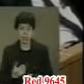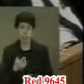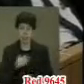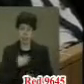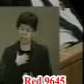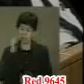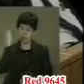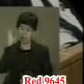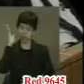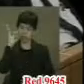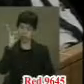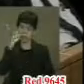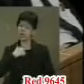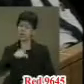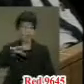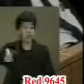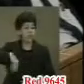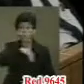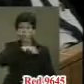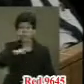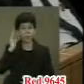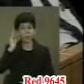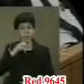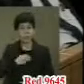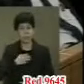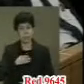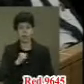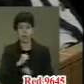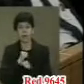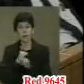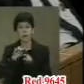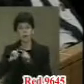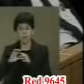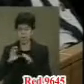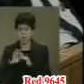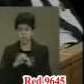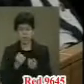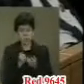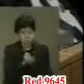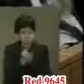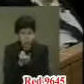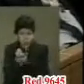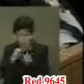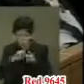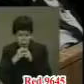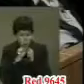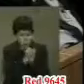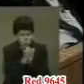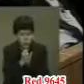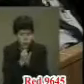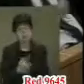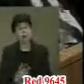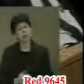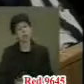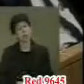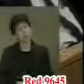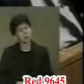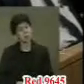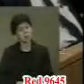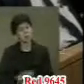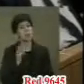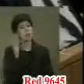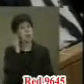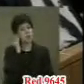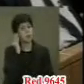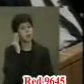การจะอภิปรายทั่วไปเพื่อหาทางออกของวิกฤตของประเทศแต่ว่าเมื่อฟังแล้ว